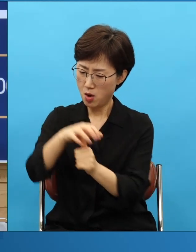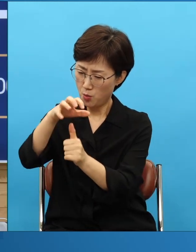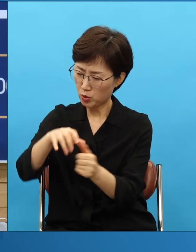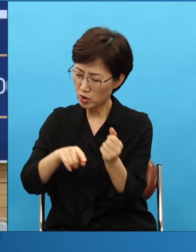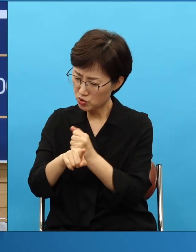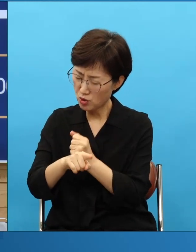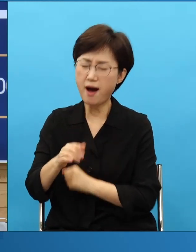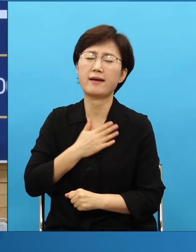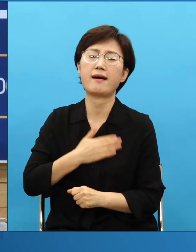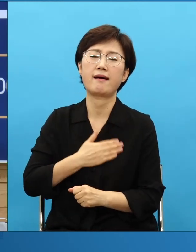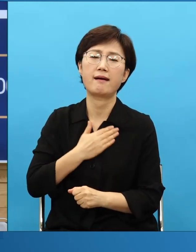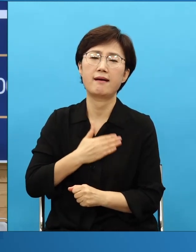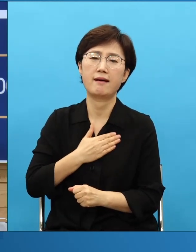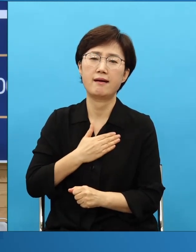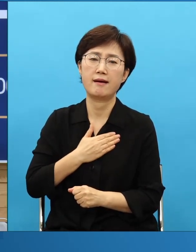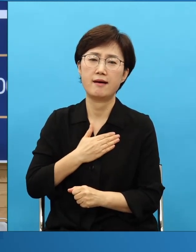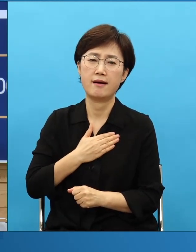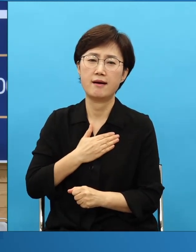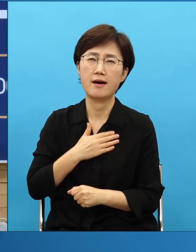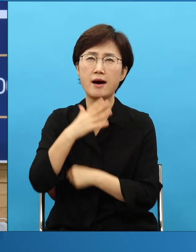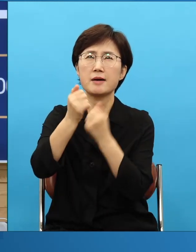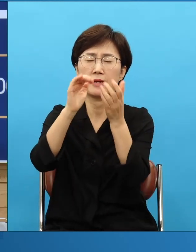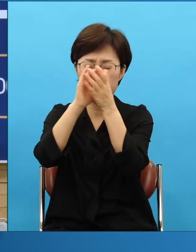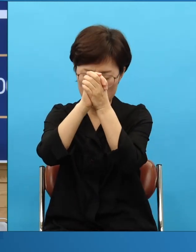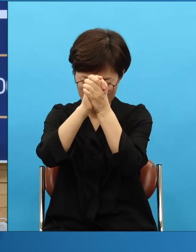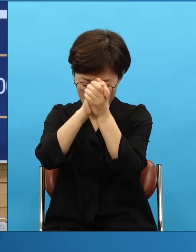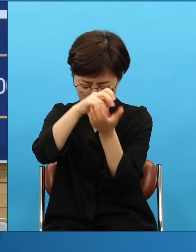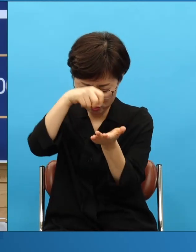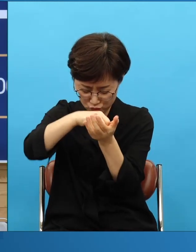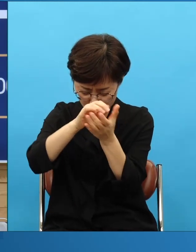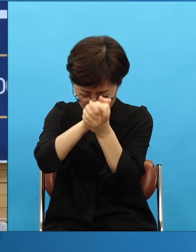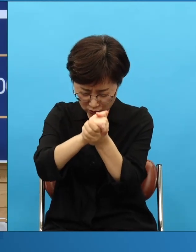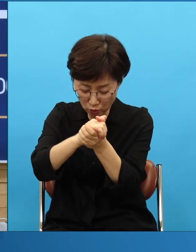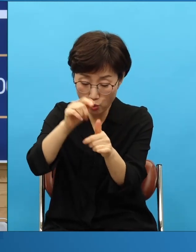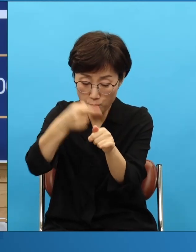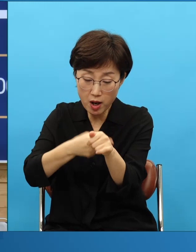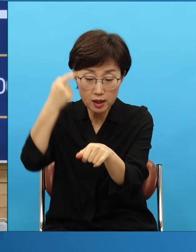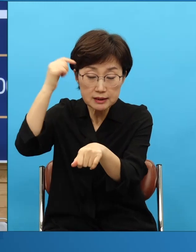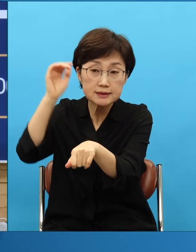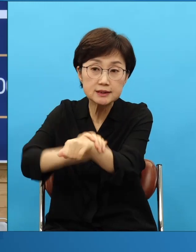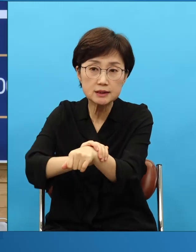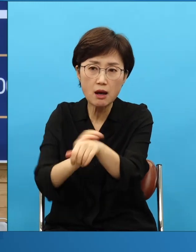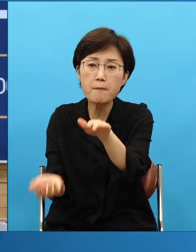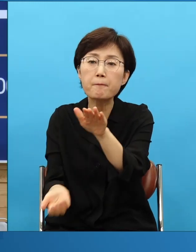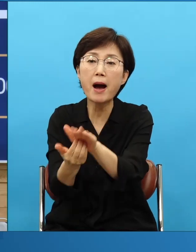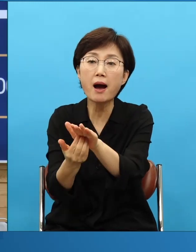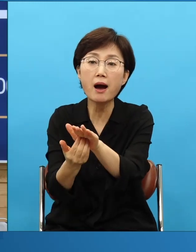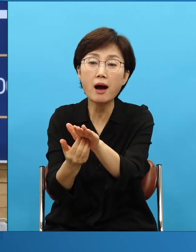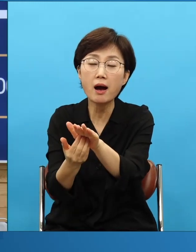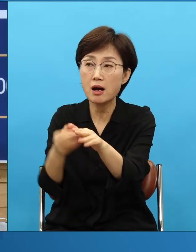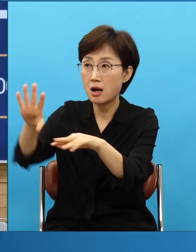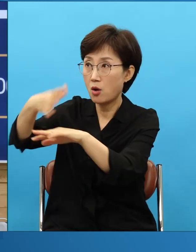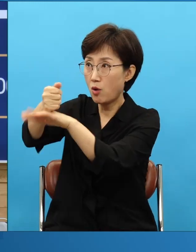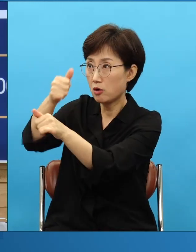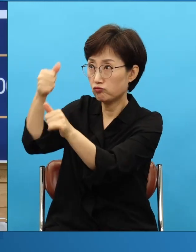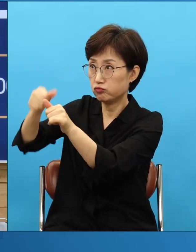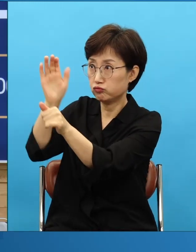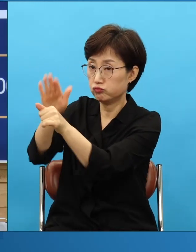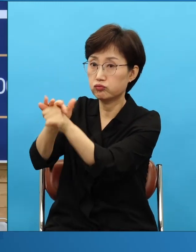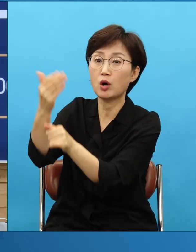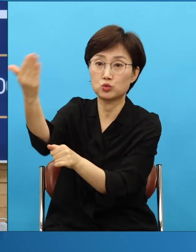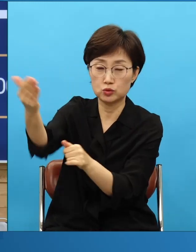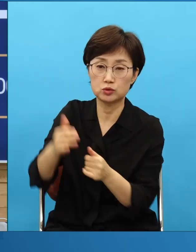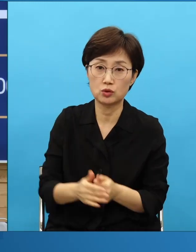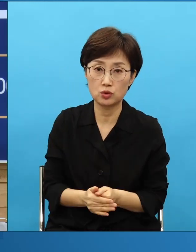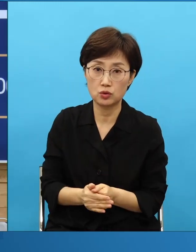captive. 그래서 어마어마한 지혜를 가지고 왕을 도우기 시작했잖아요. And with tremendous wisdom, he started to help the kings. 그게